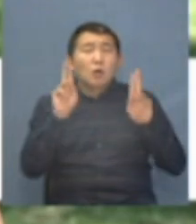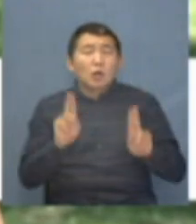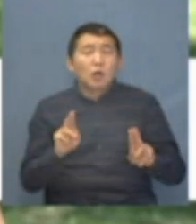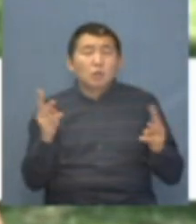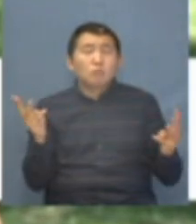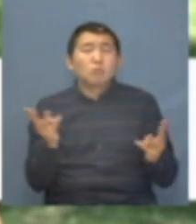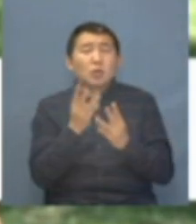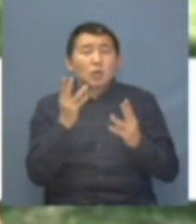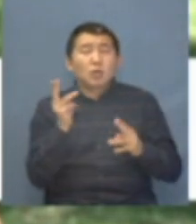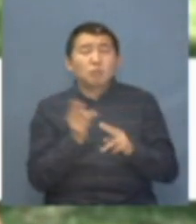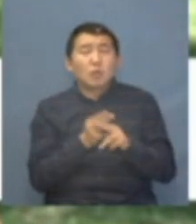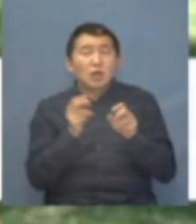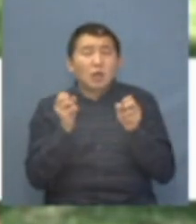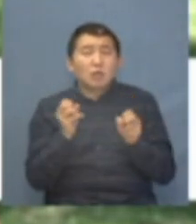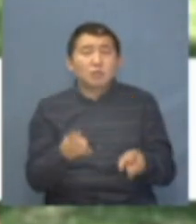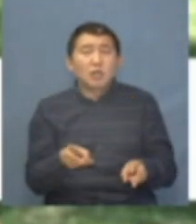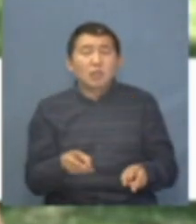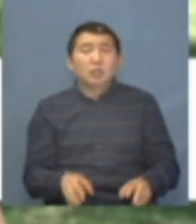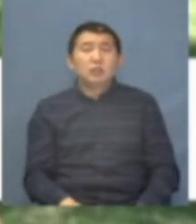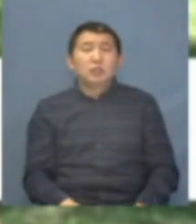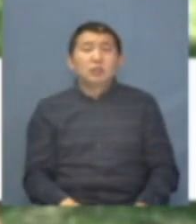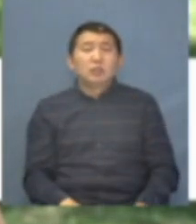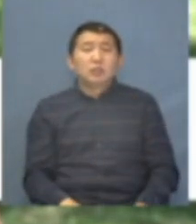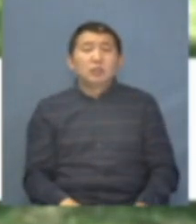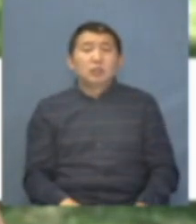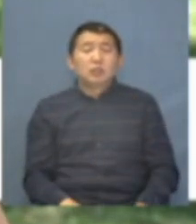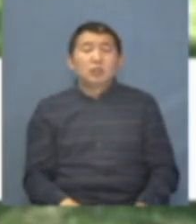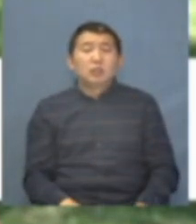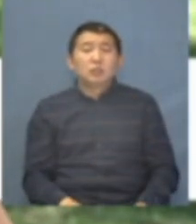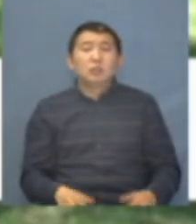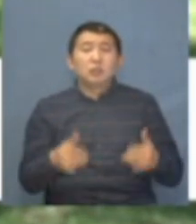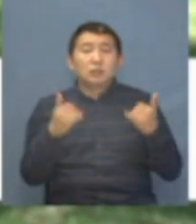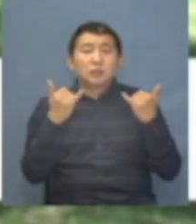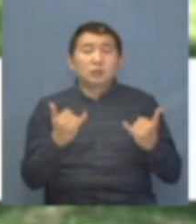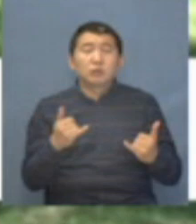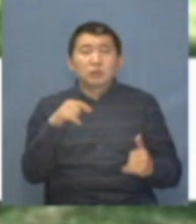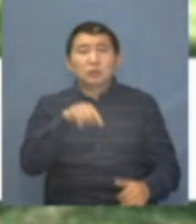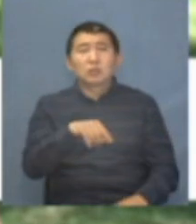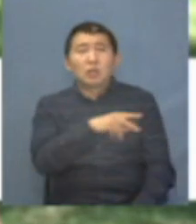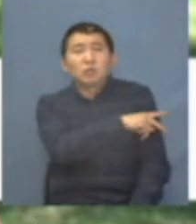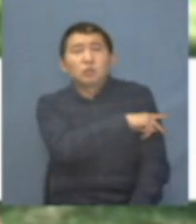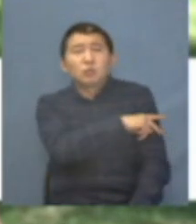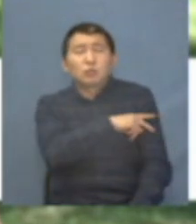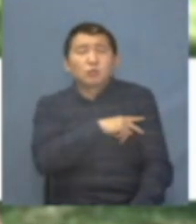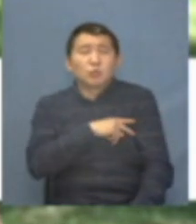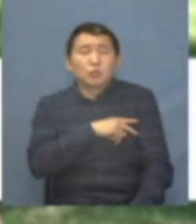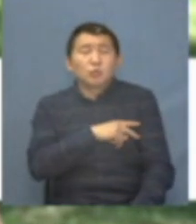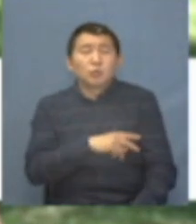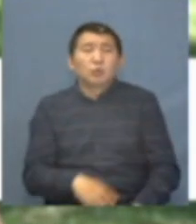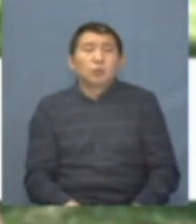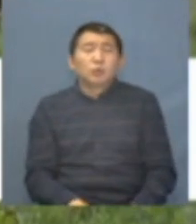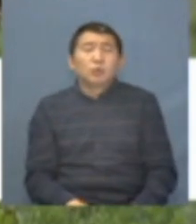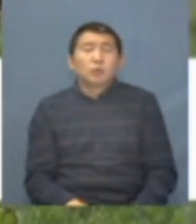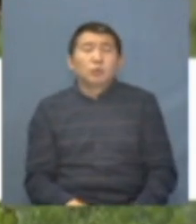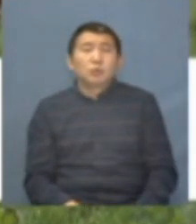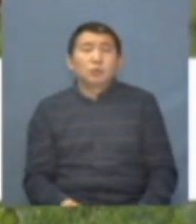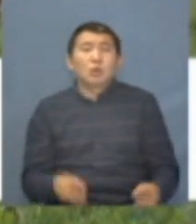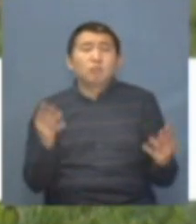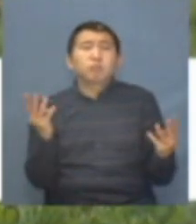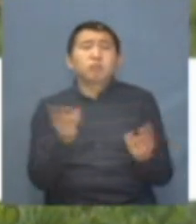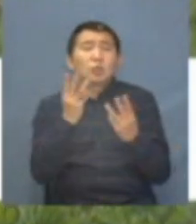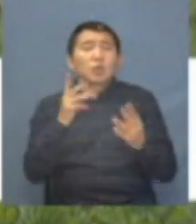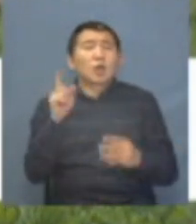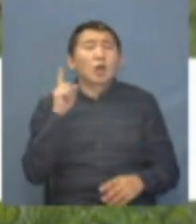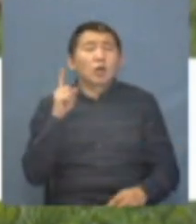что у нас более 300 тысяч гектаров леса, поэтому сегодня здесь дежурит наряд пожарной охраны.